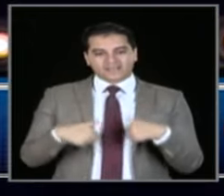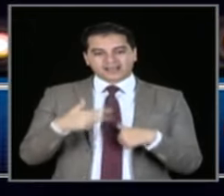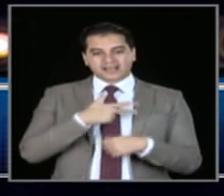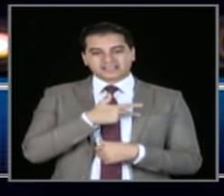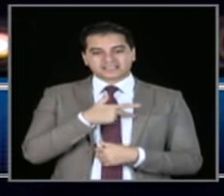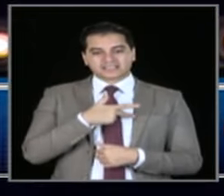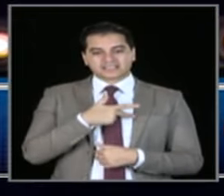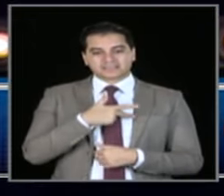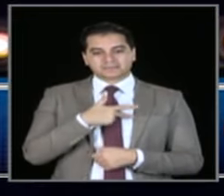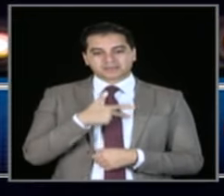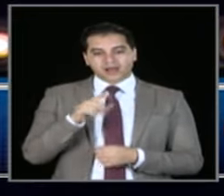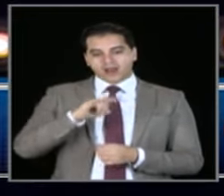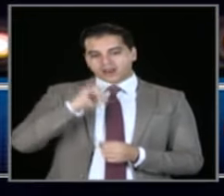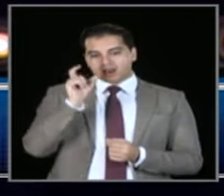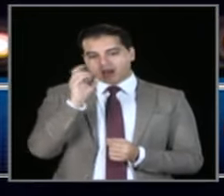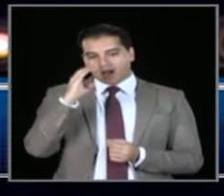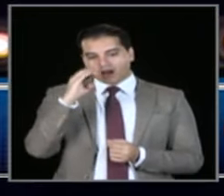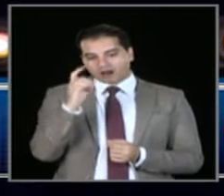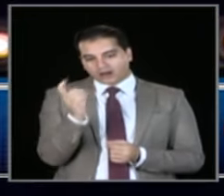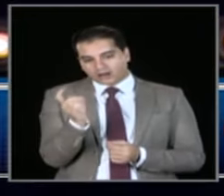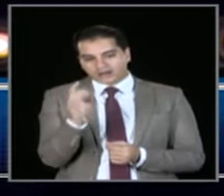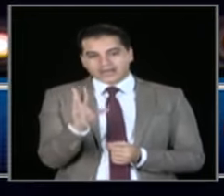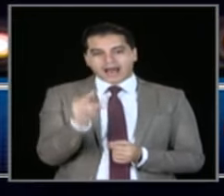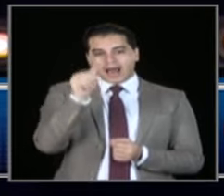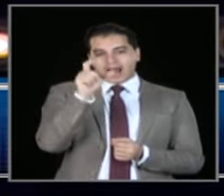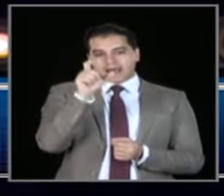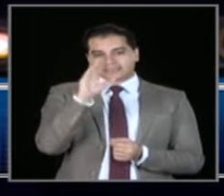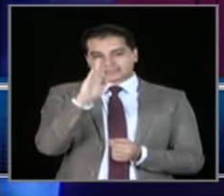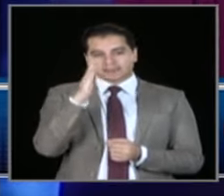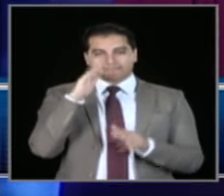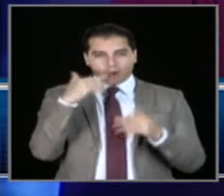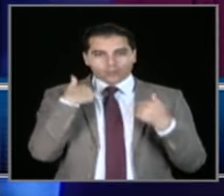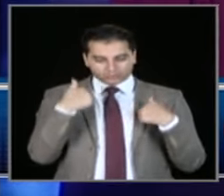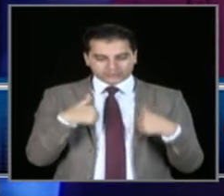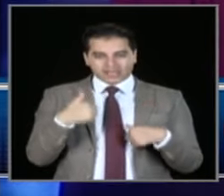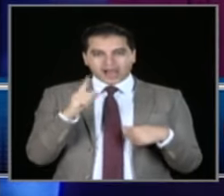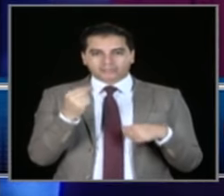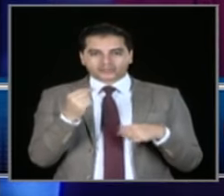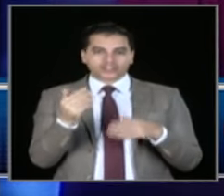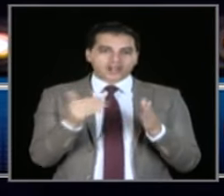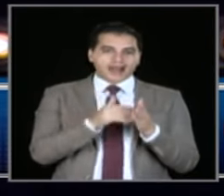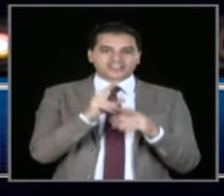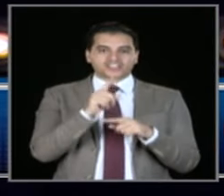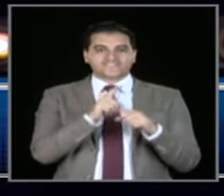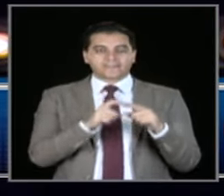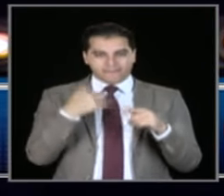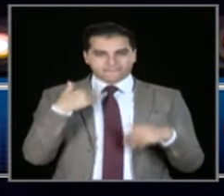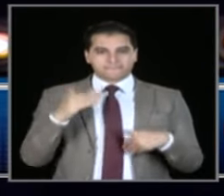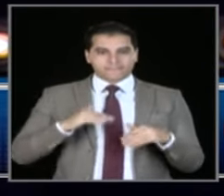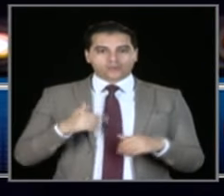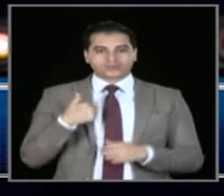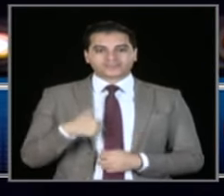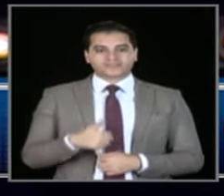ماشي. الخلايا دي موجودة بنسبة من 15-20%. في إجابة؟ مفيش إجابة.